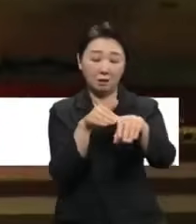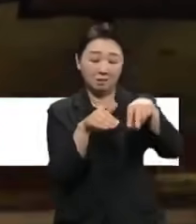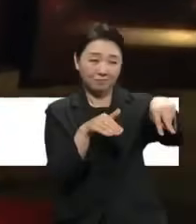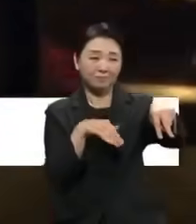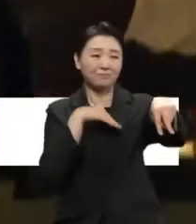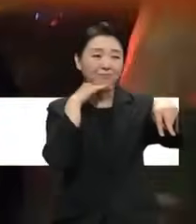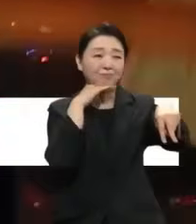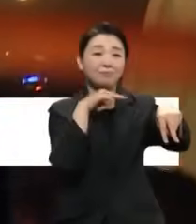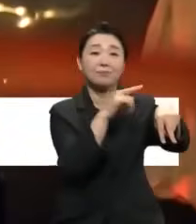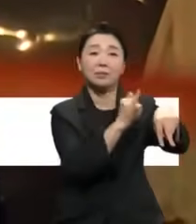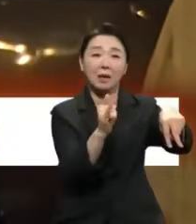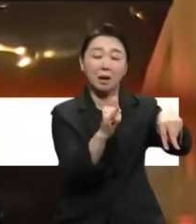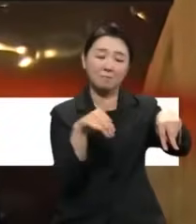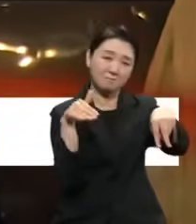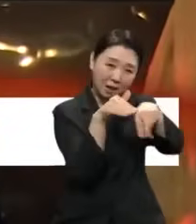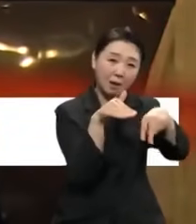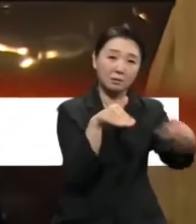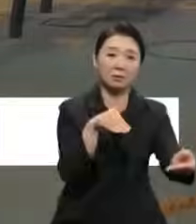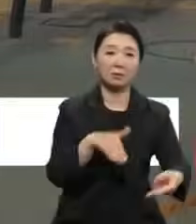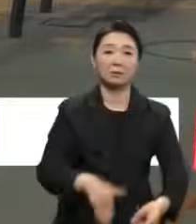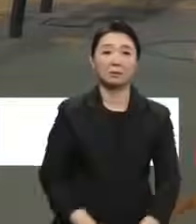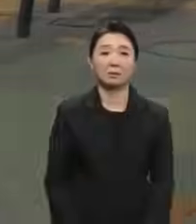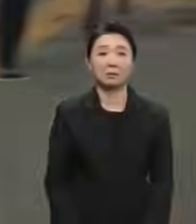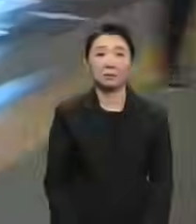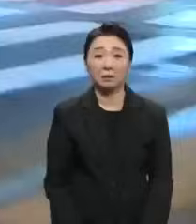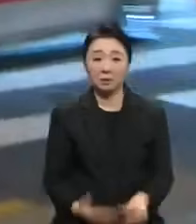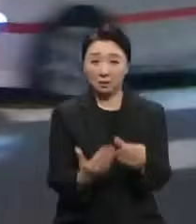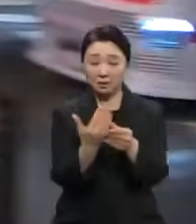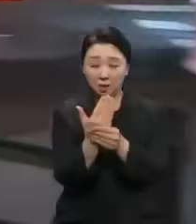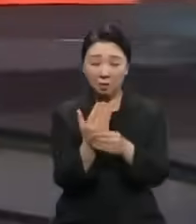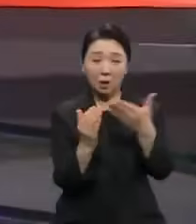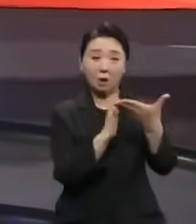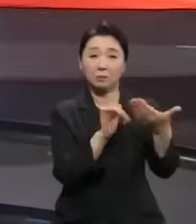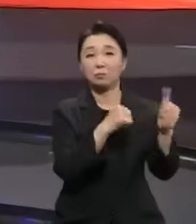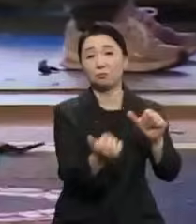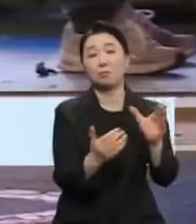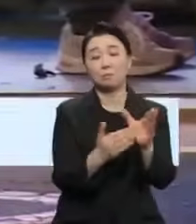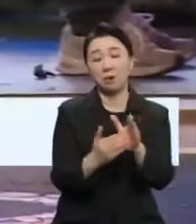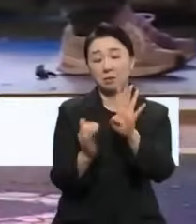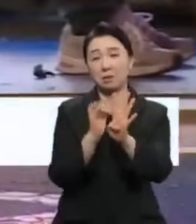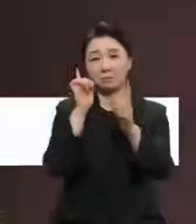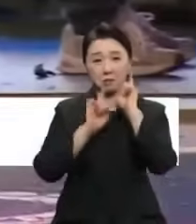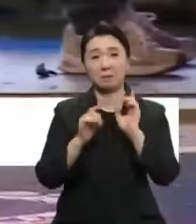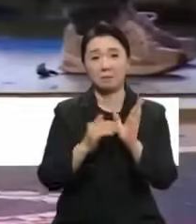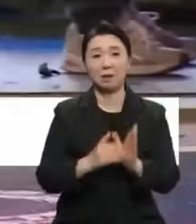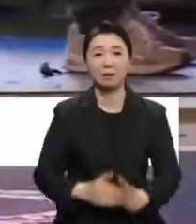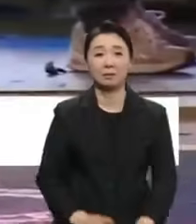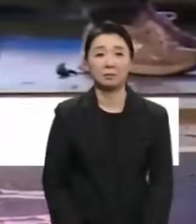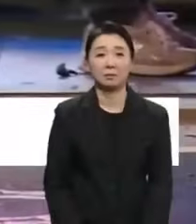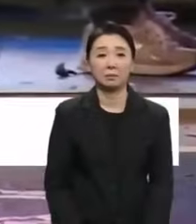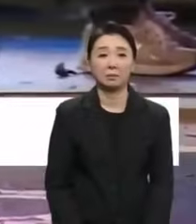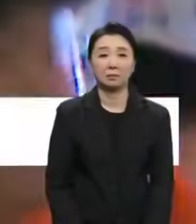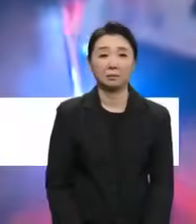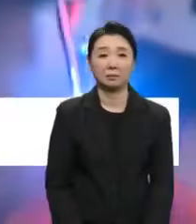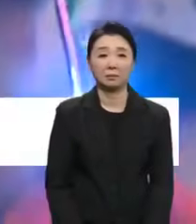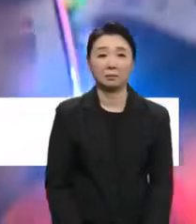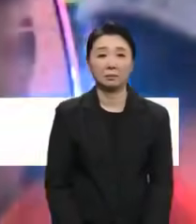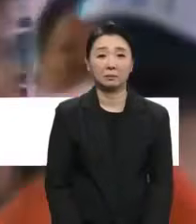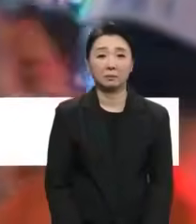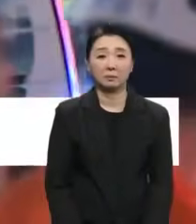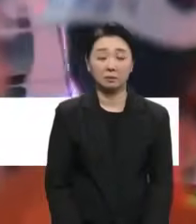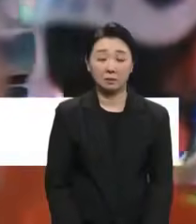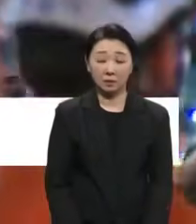신호를 기다리던 보행자를 덮쳤습니다. 이 사고로 9명이 숨지고 4명이 다친 것으로 파악됐습니다.